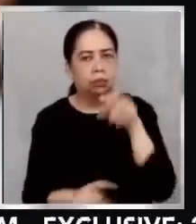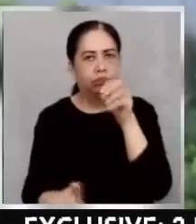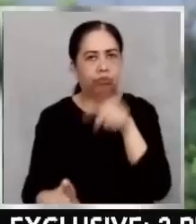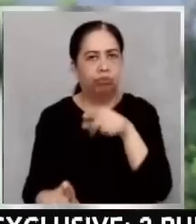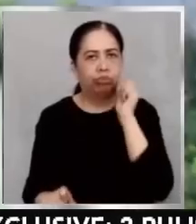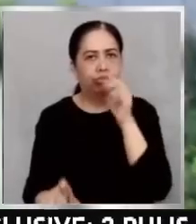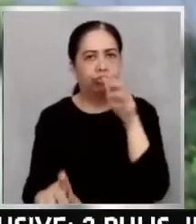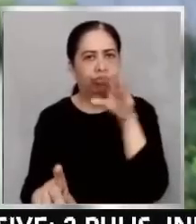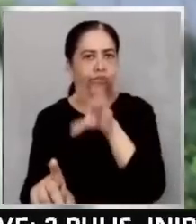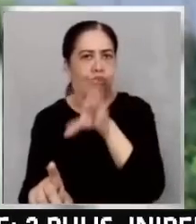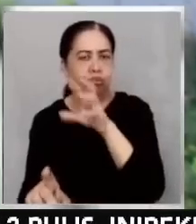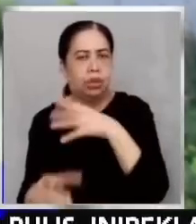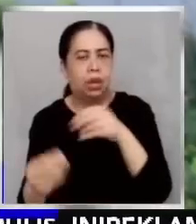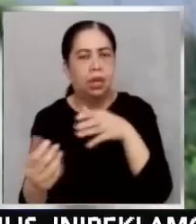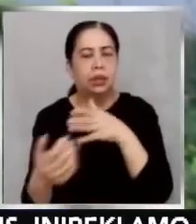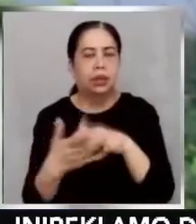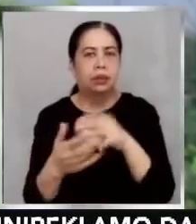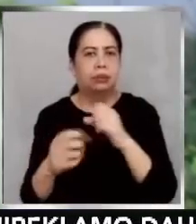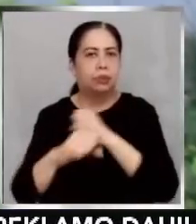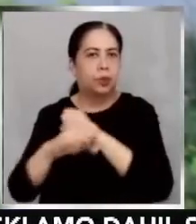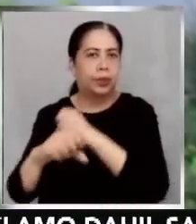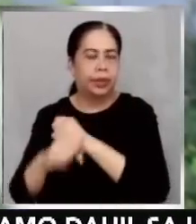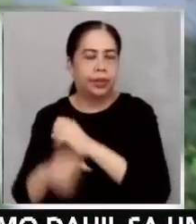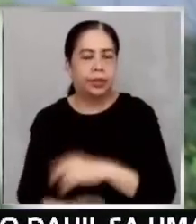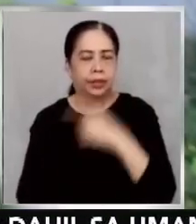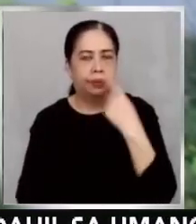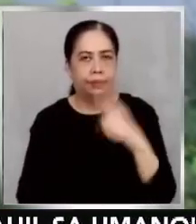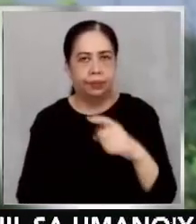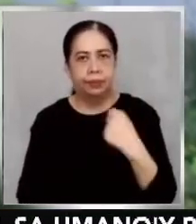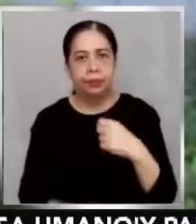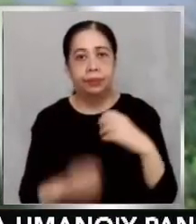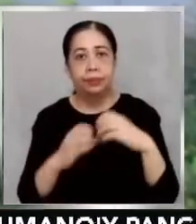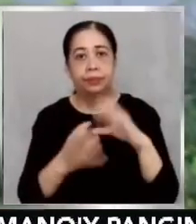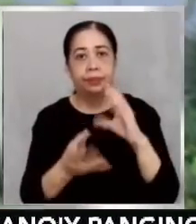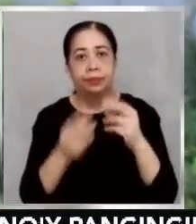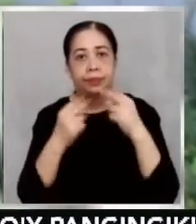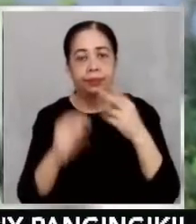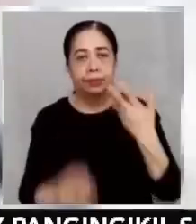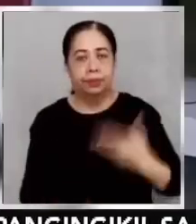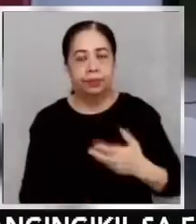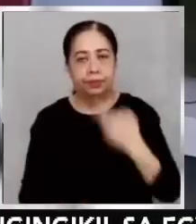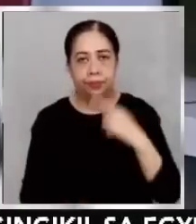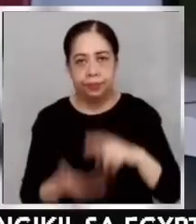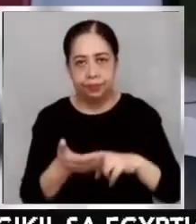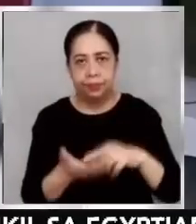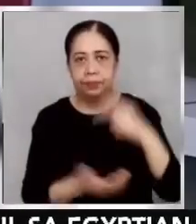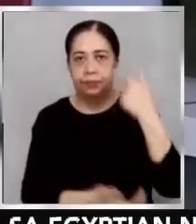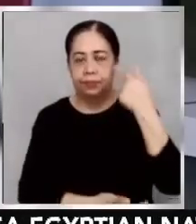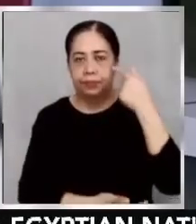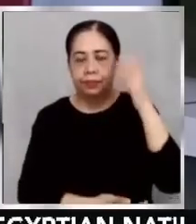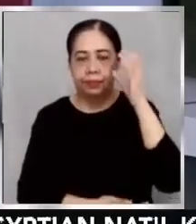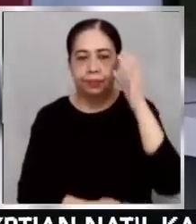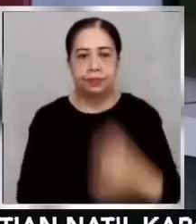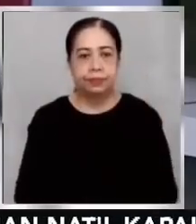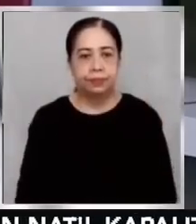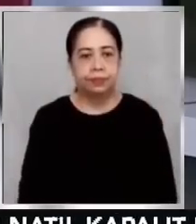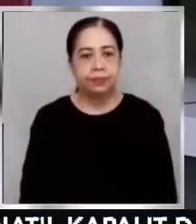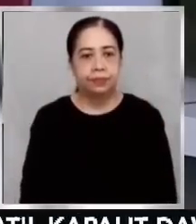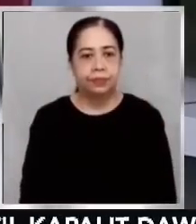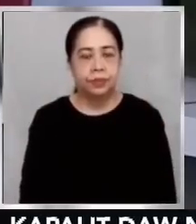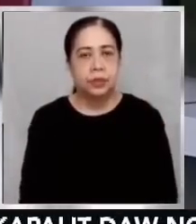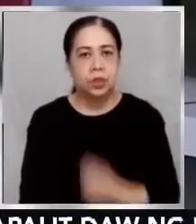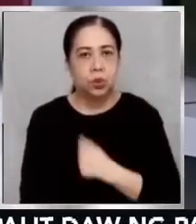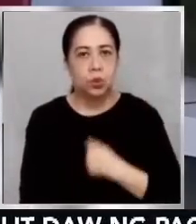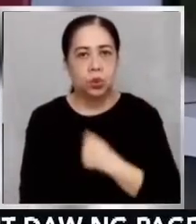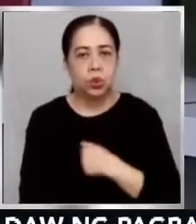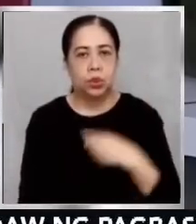propaganda. Para sa GMA Integrated News, Chino Gaston Nakatutok, 24 oras. Humingi ng paumanhin ang direktor